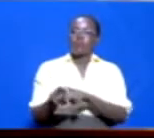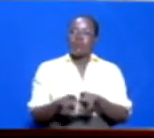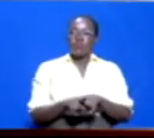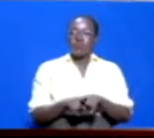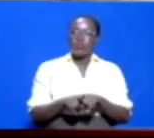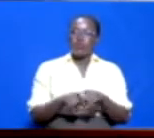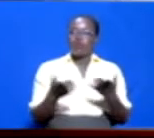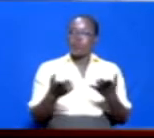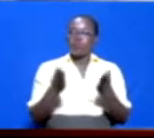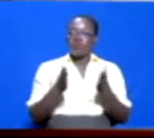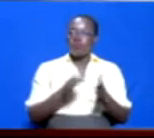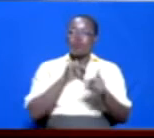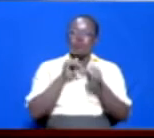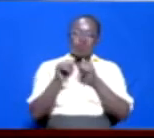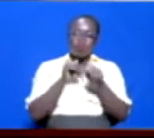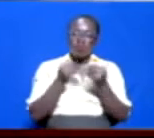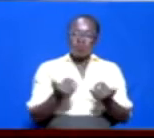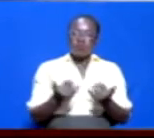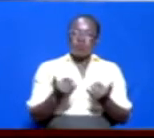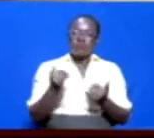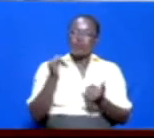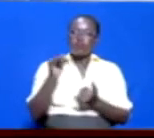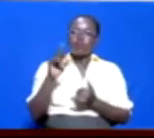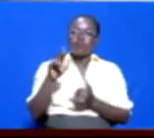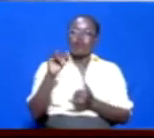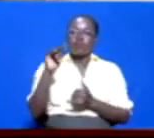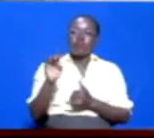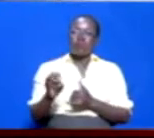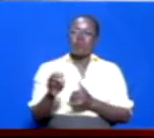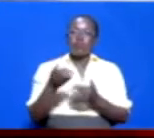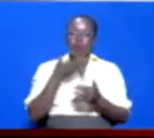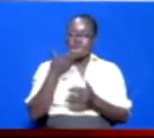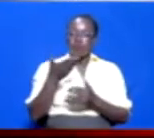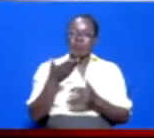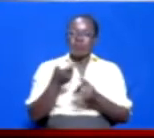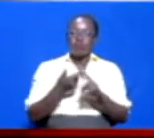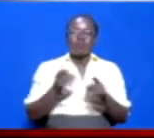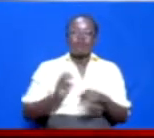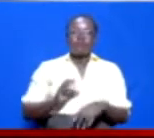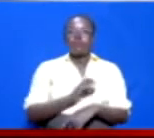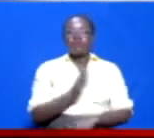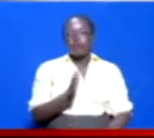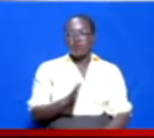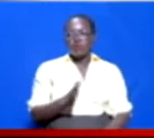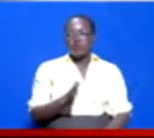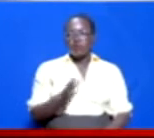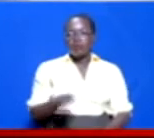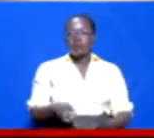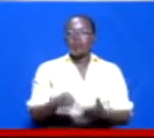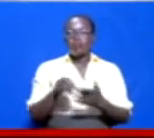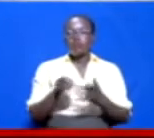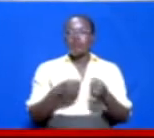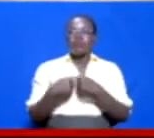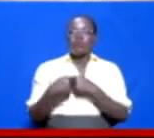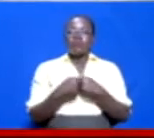anayejitokeza mbele ya tume hiyo ni Irene Keino, ambaye tu anajibu maswali kutoka kwa wale makamishna, hususan alikuwa amepewa changamoto